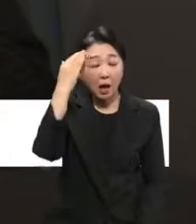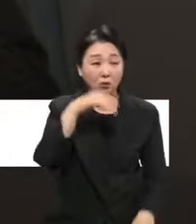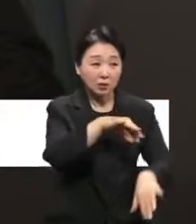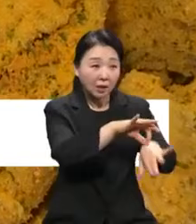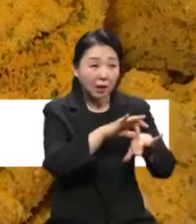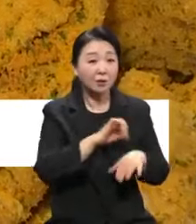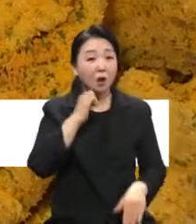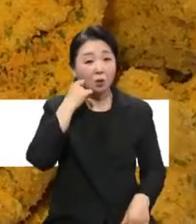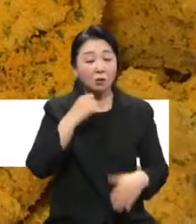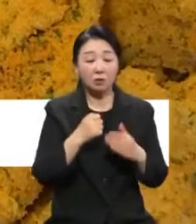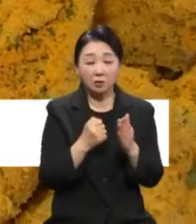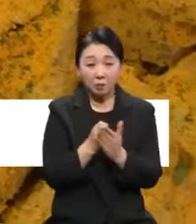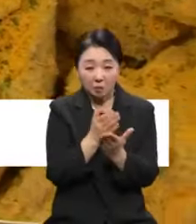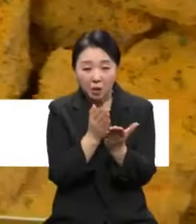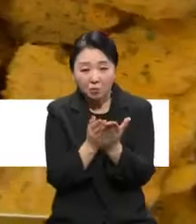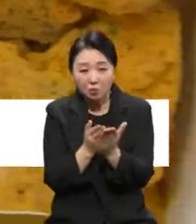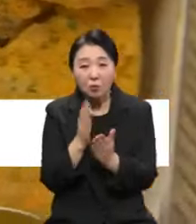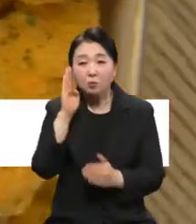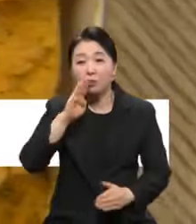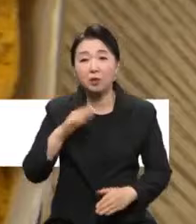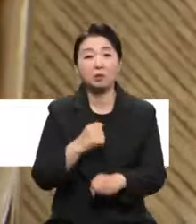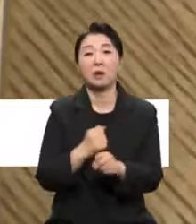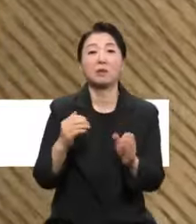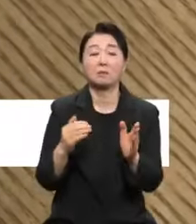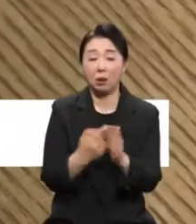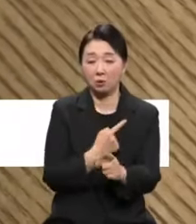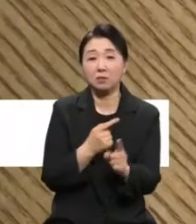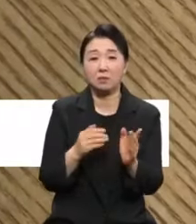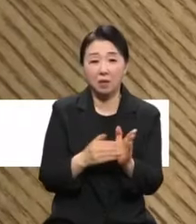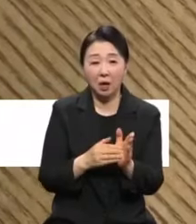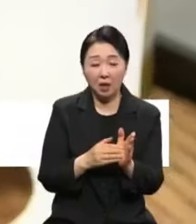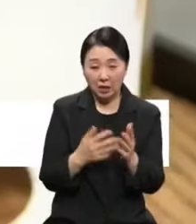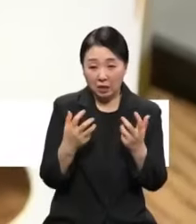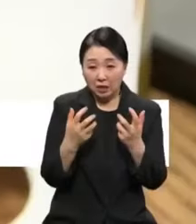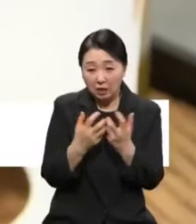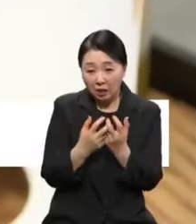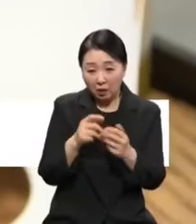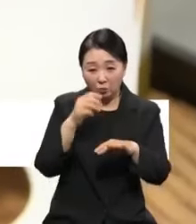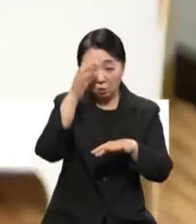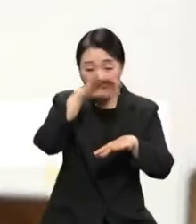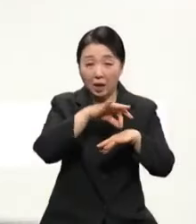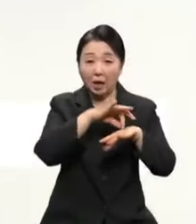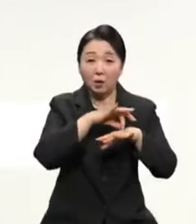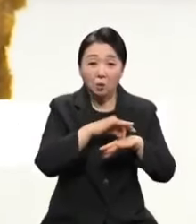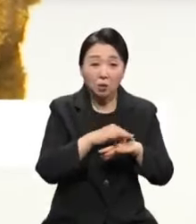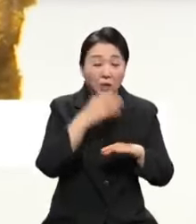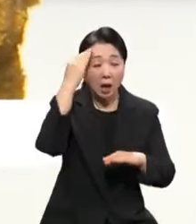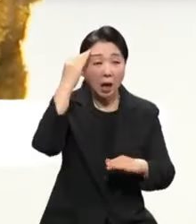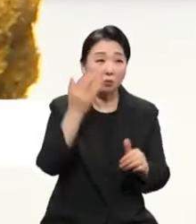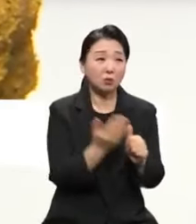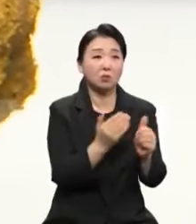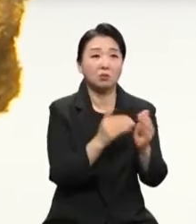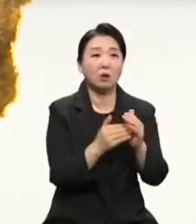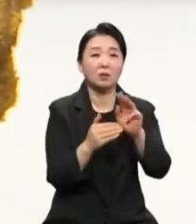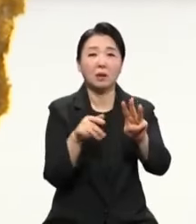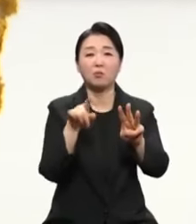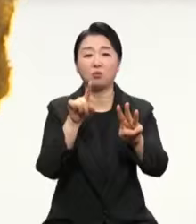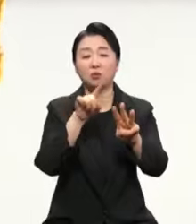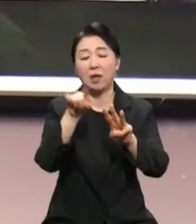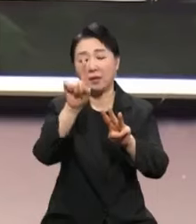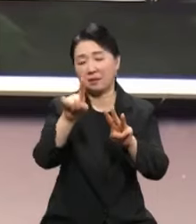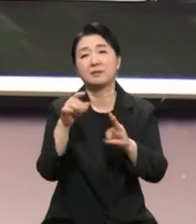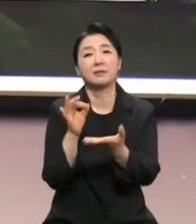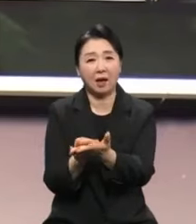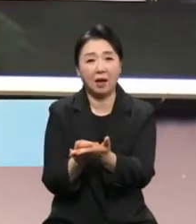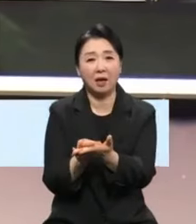닭고기를 브라질산으로 바꾼 겁니다. 브라질산 냉동 닭고기 가격은 국내산의 3분의 1 수준입니다. 그런데도 이